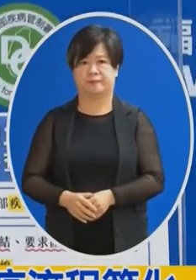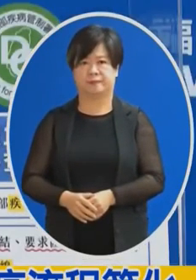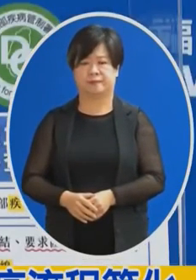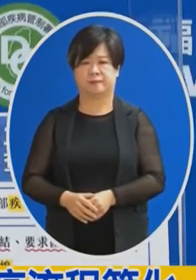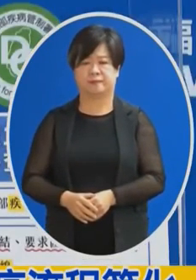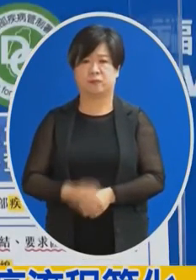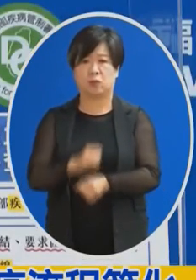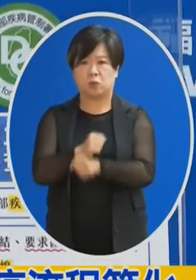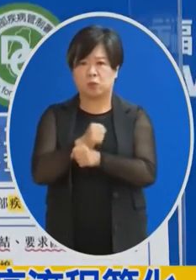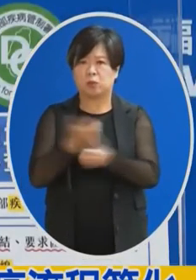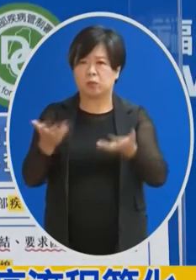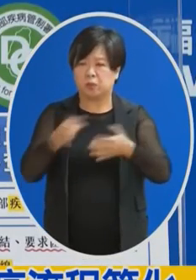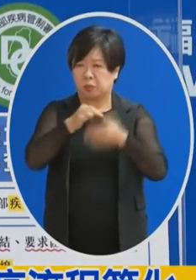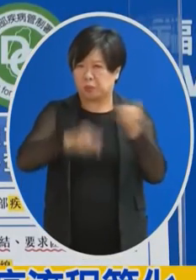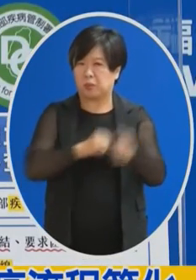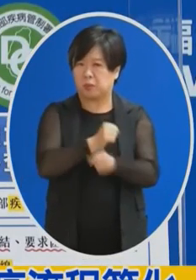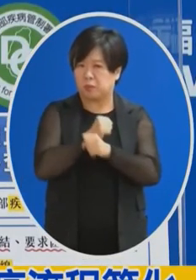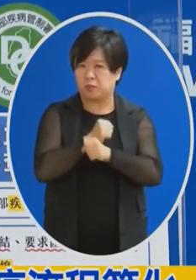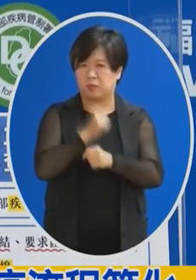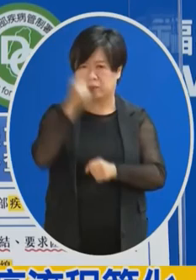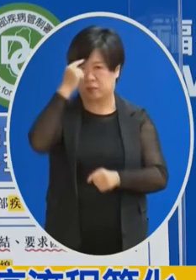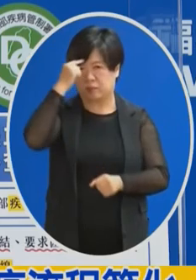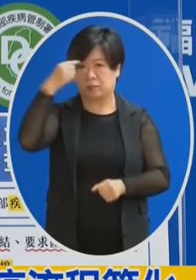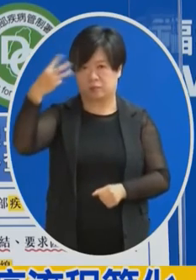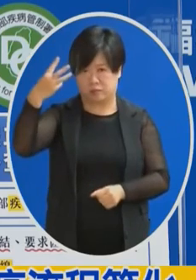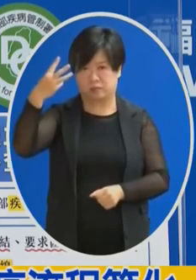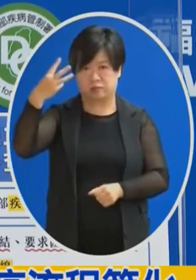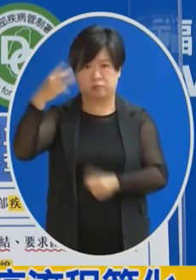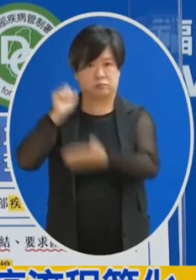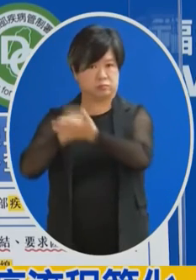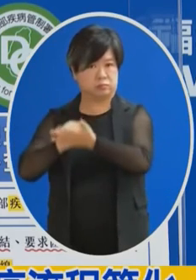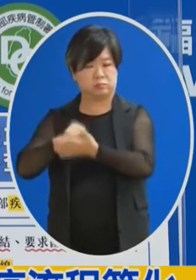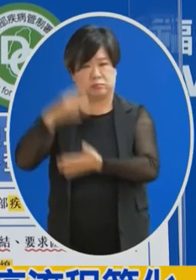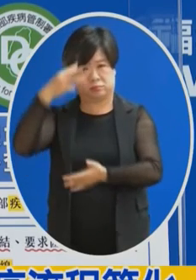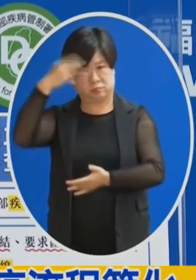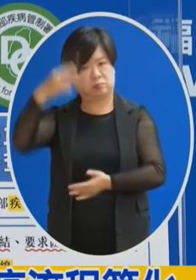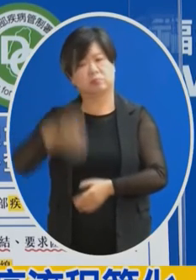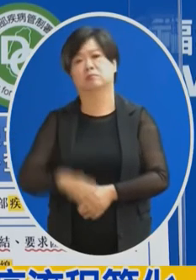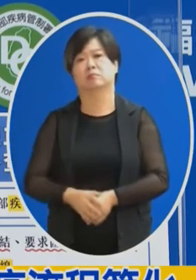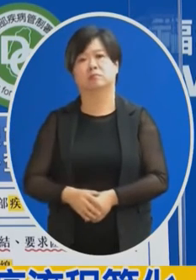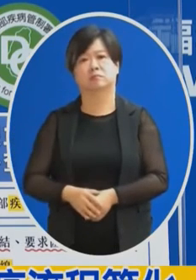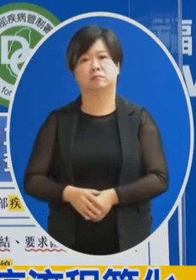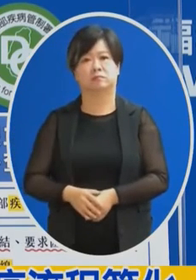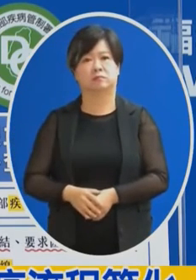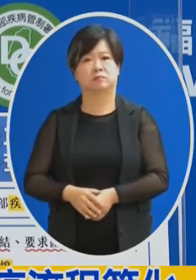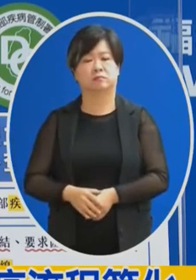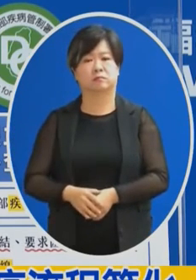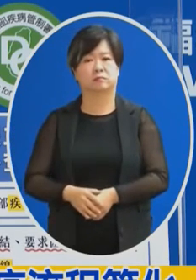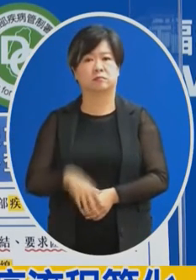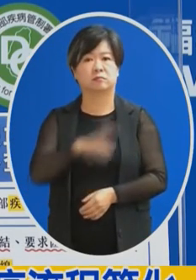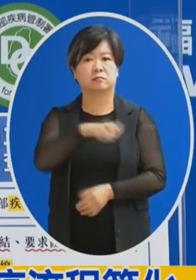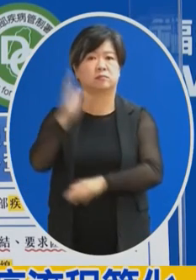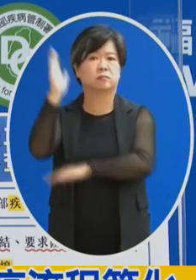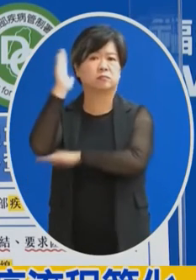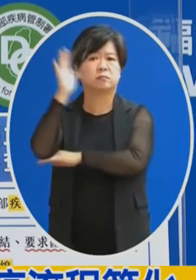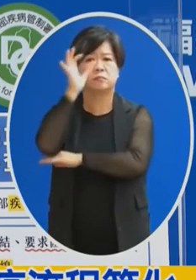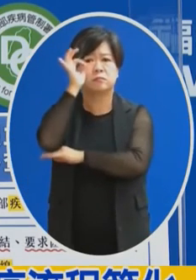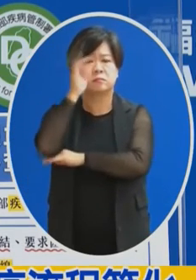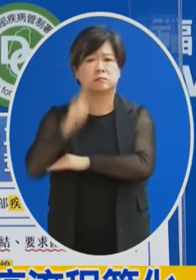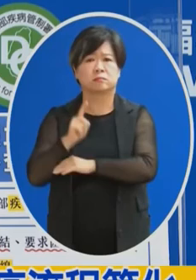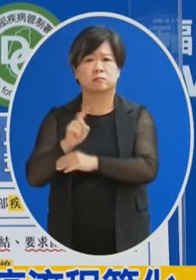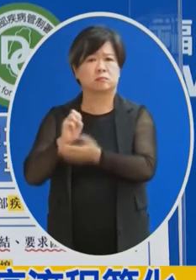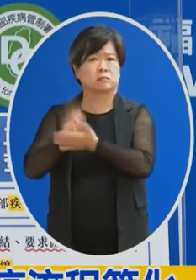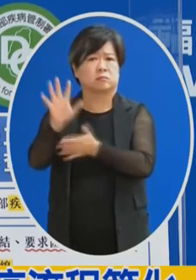因为有 注意事项是3天，注意事项是3天，那原则上他们会看这个还没有结果之